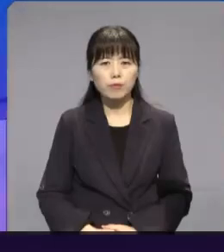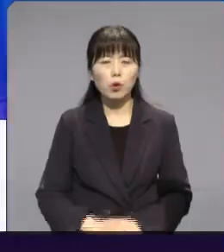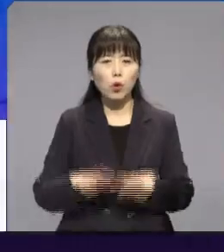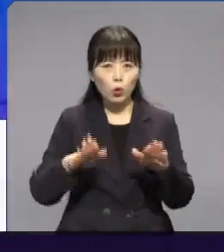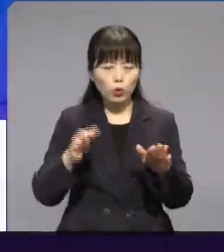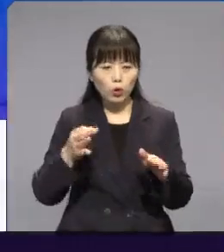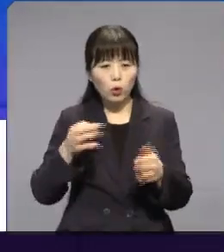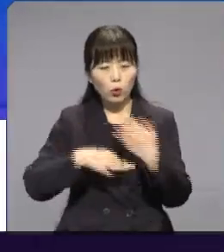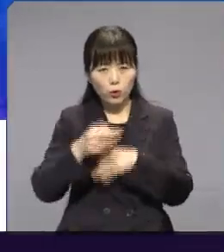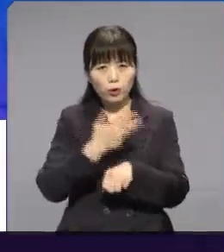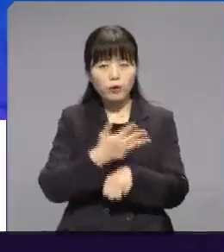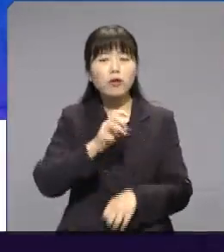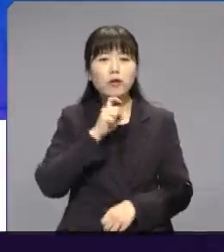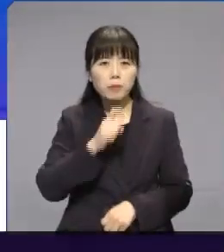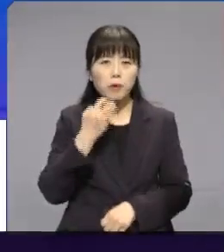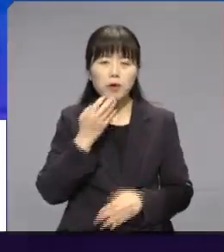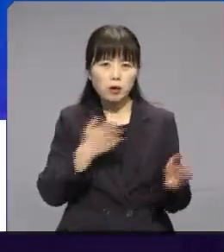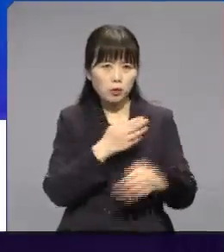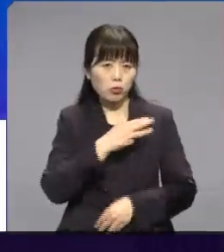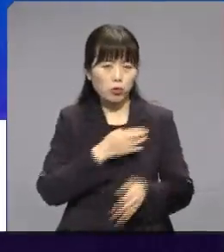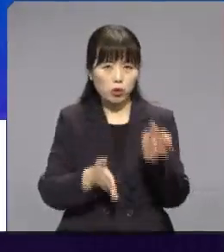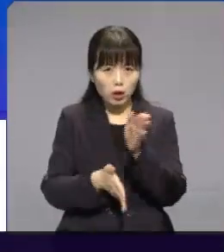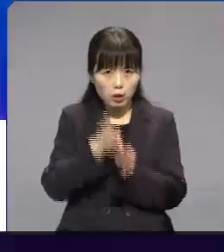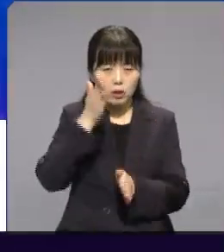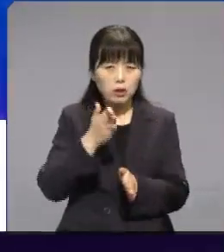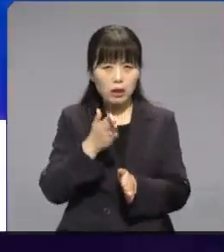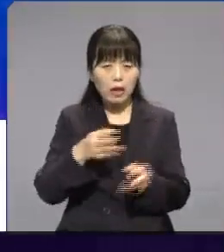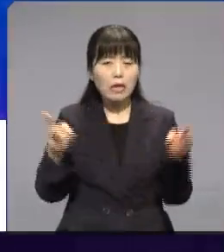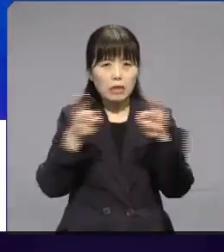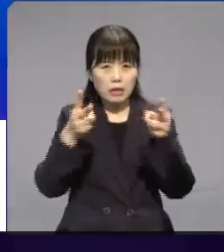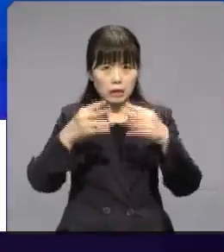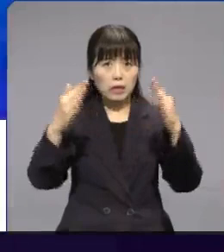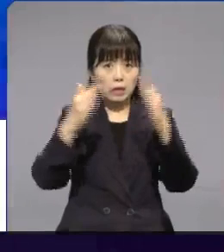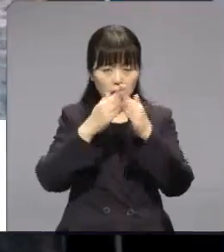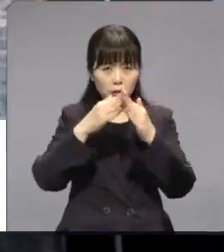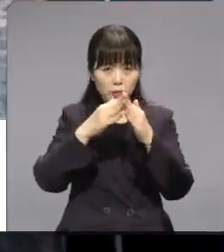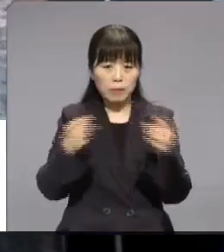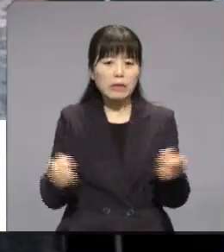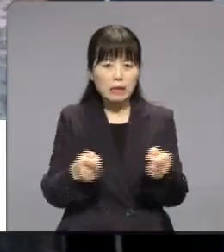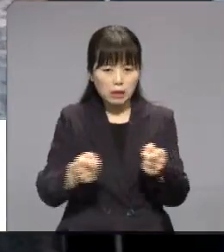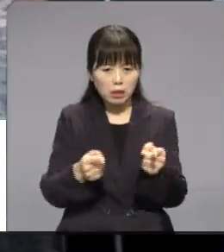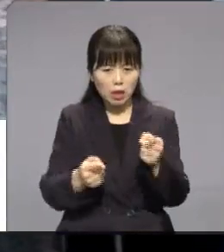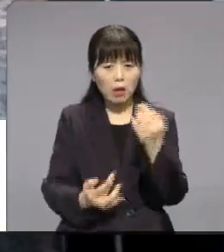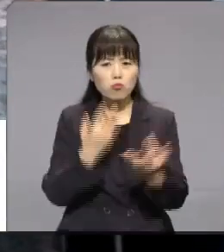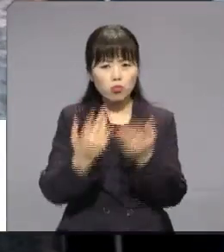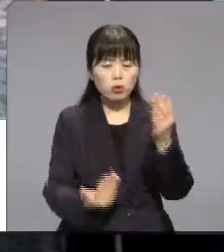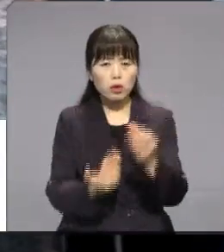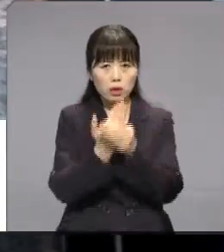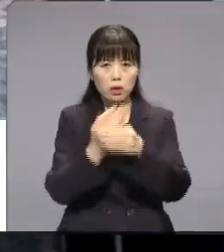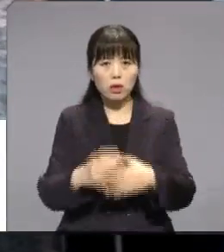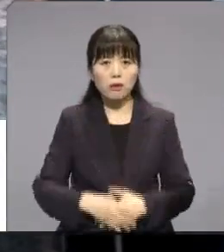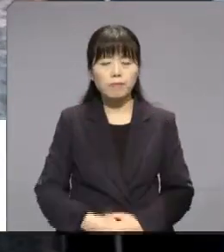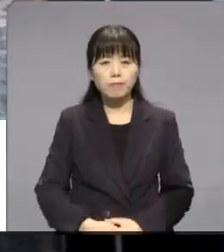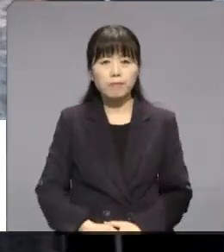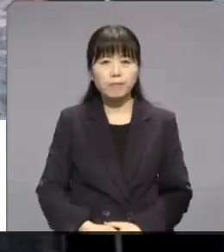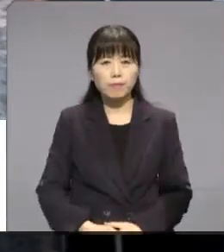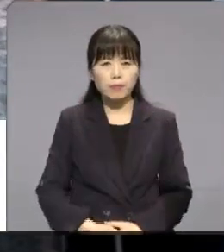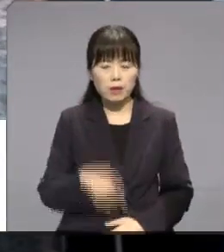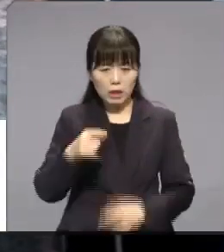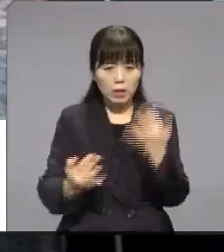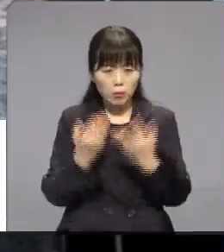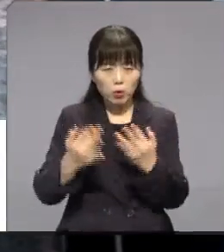오늘 오전 8시 10분 쯤 경기 부천시 심곡동에 있는 2층짜리 주택 1층에서 불이 나왔습니다